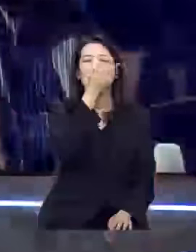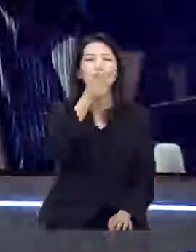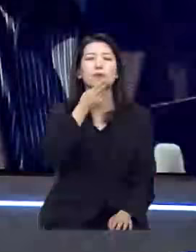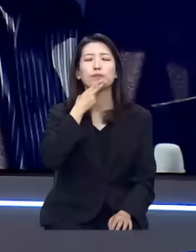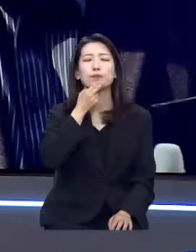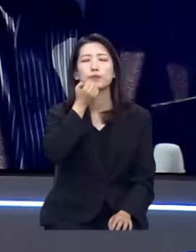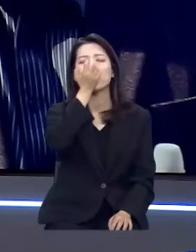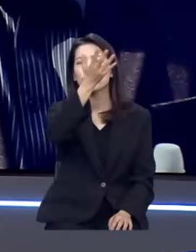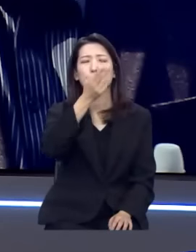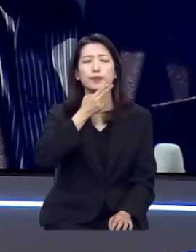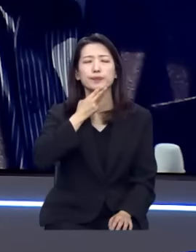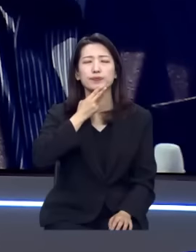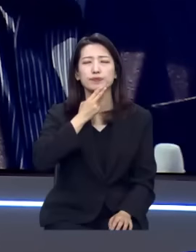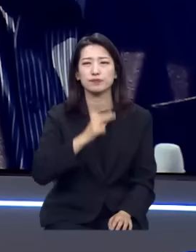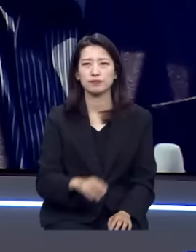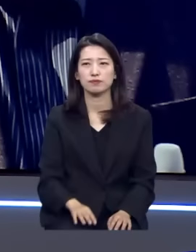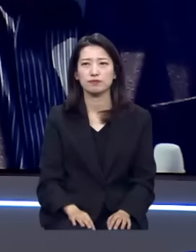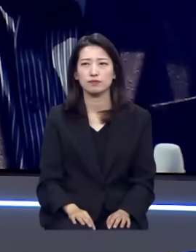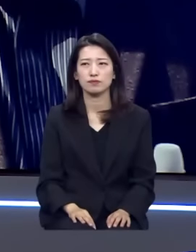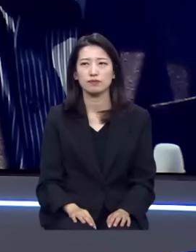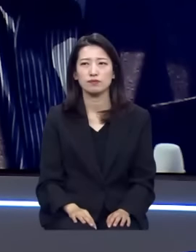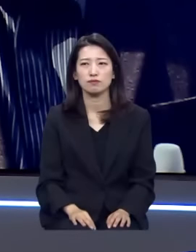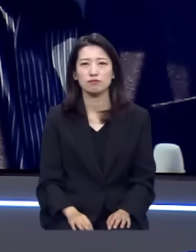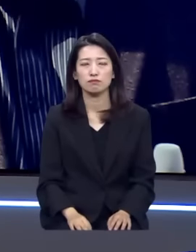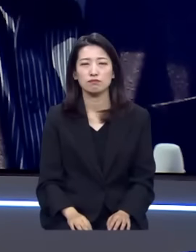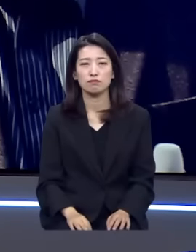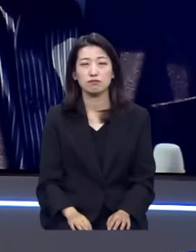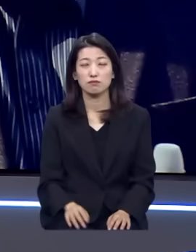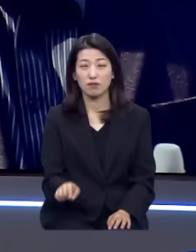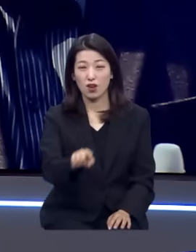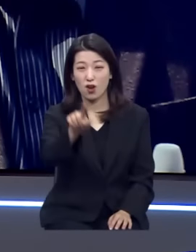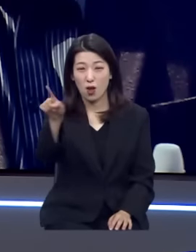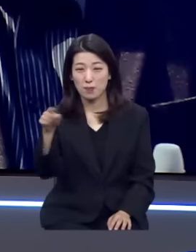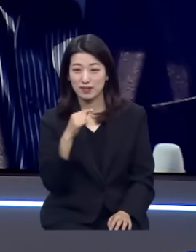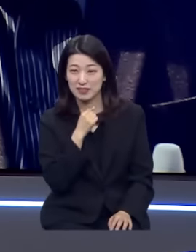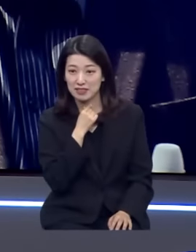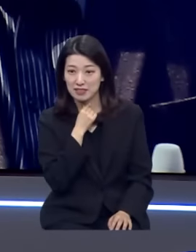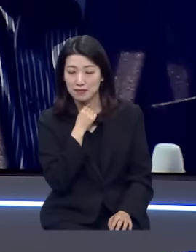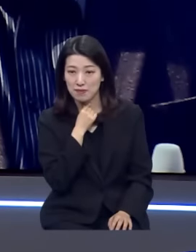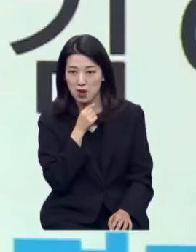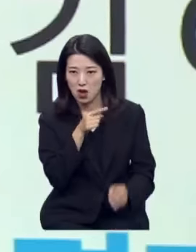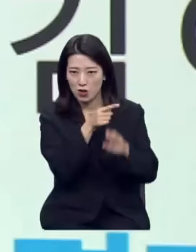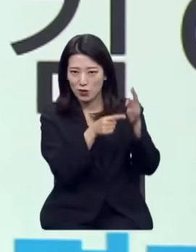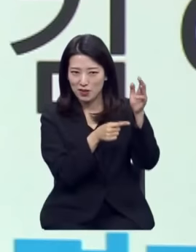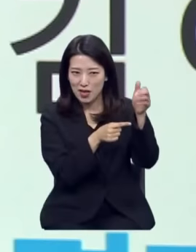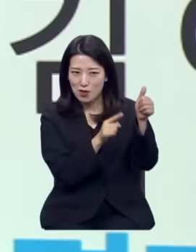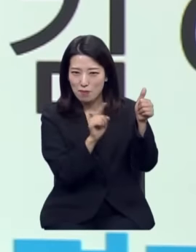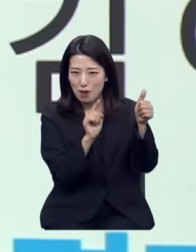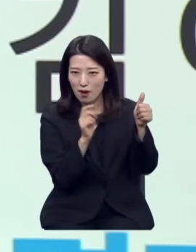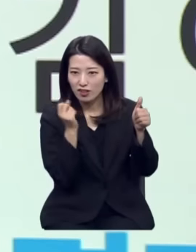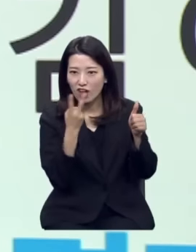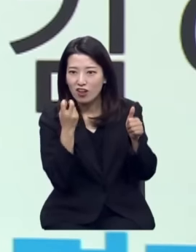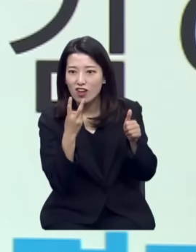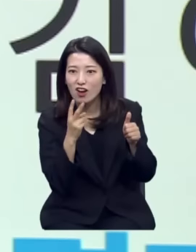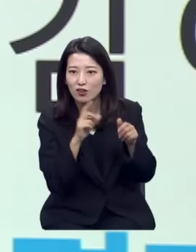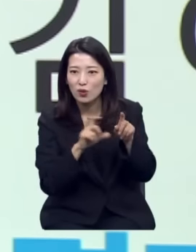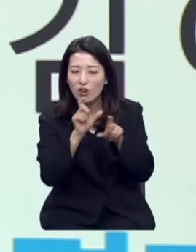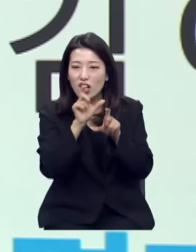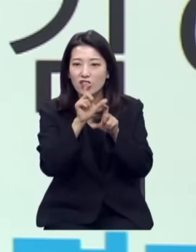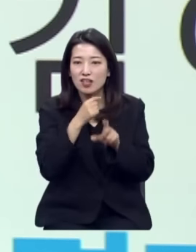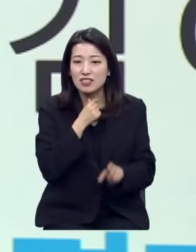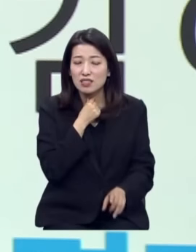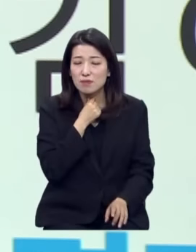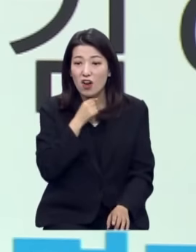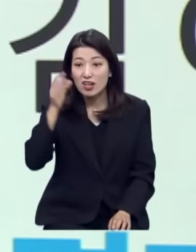바랍니다네 예정에 없고요 네론 라는 폭로는 폭로할 것도 없고 영원히 없으니까